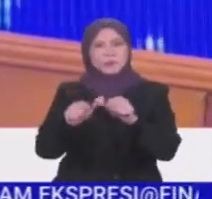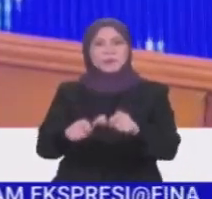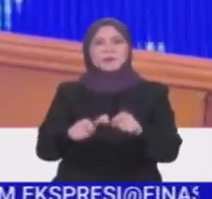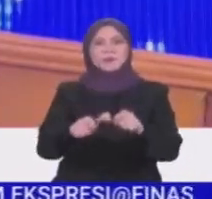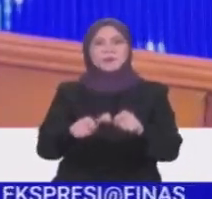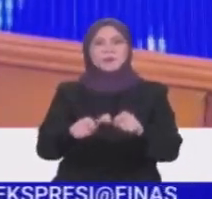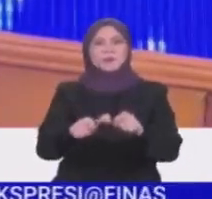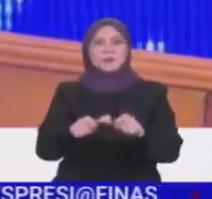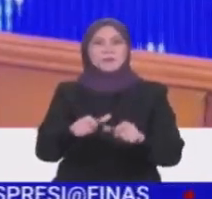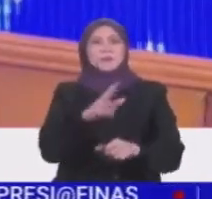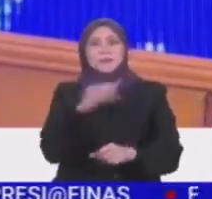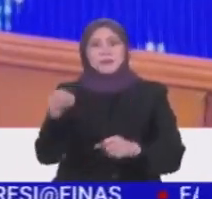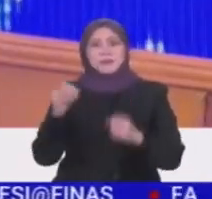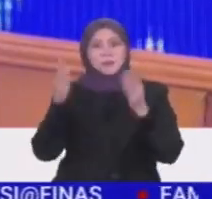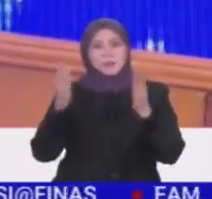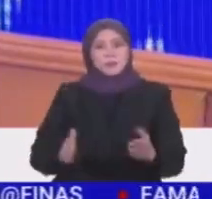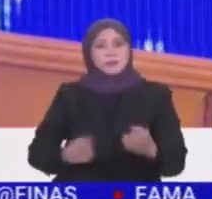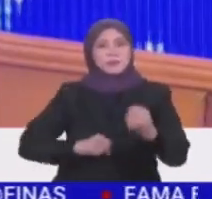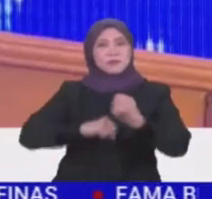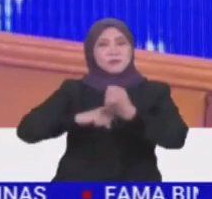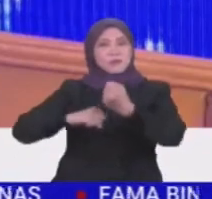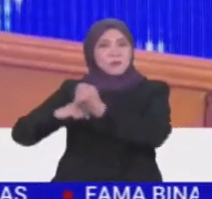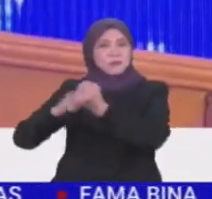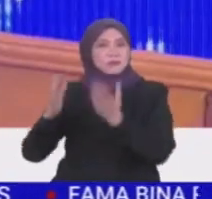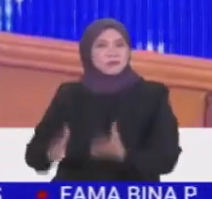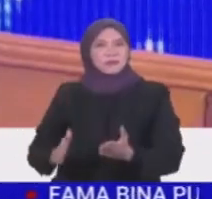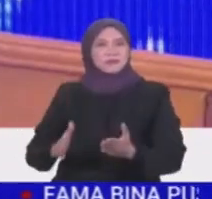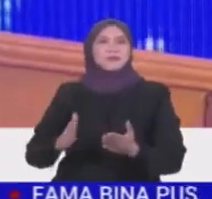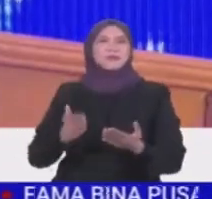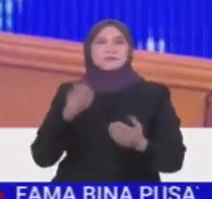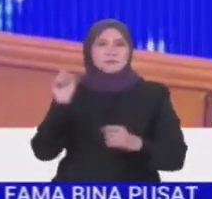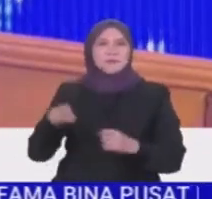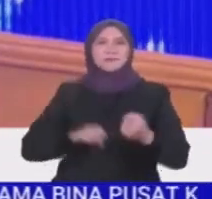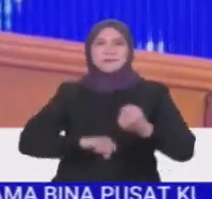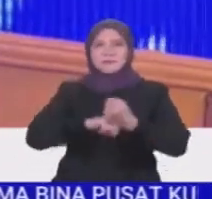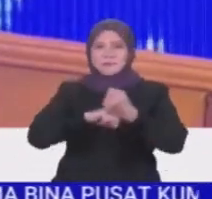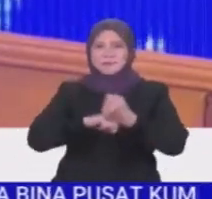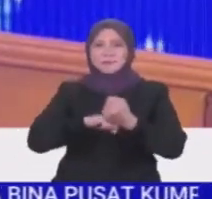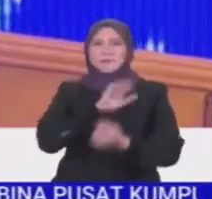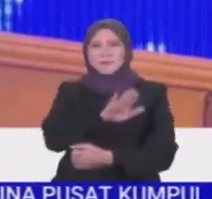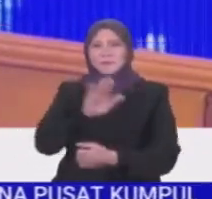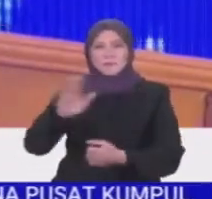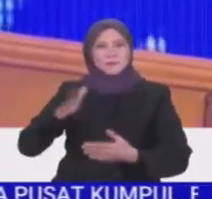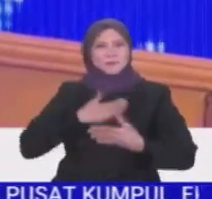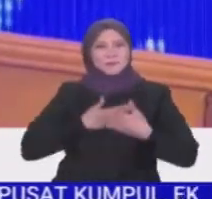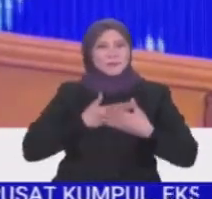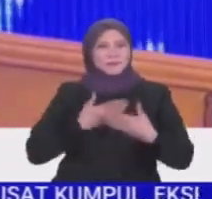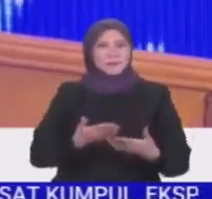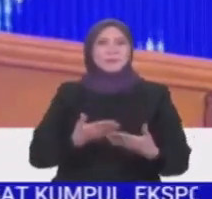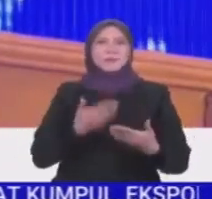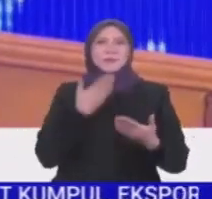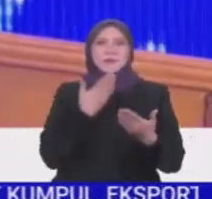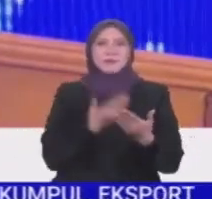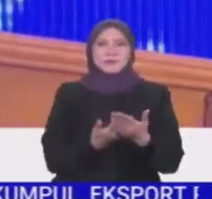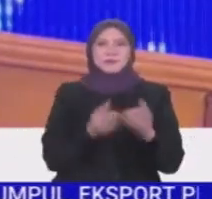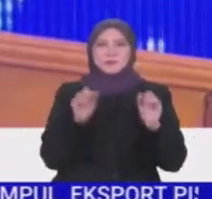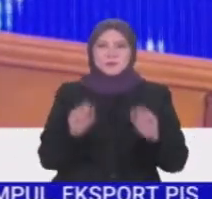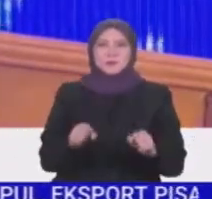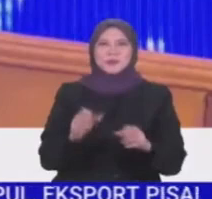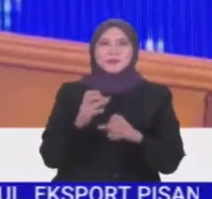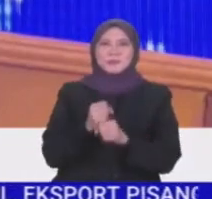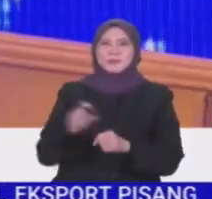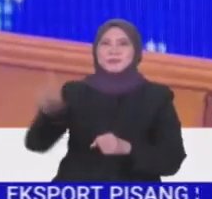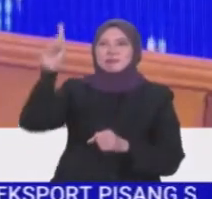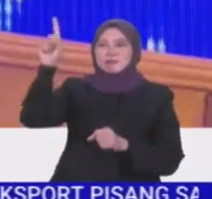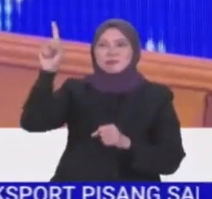dan kepada penyumbang, teruskanlah menyokong. Semoga sumbangan dan jasa baik anda semua mendapat